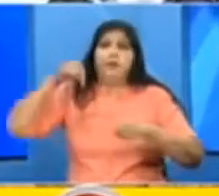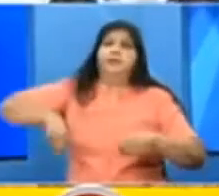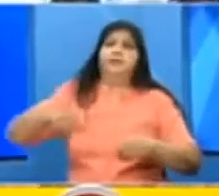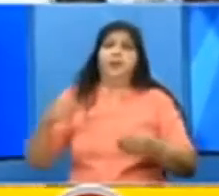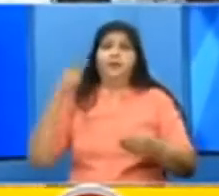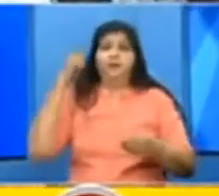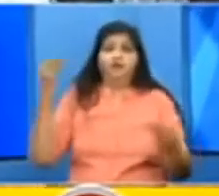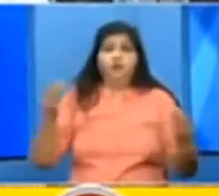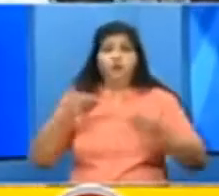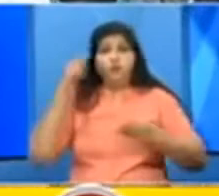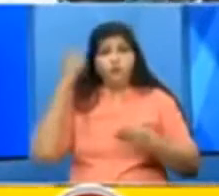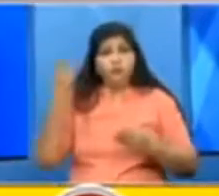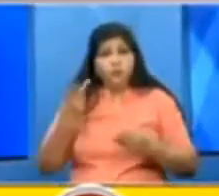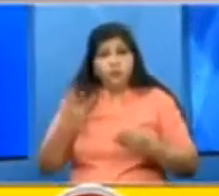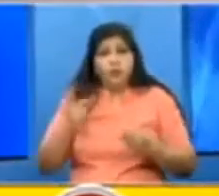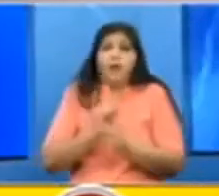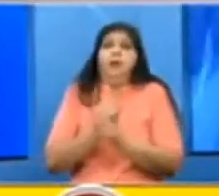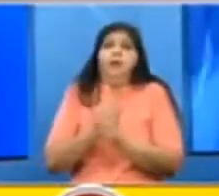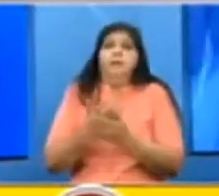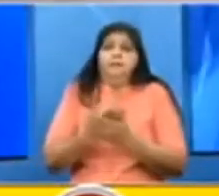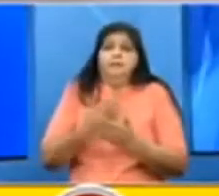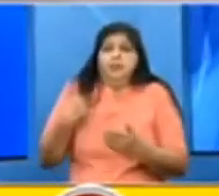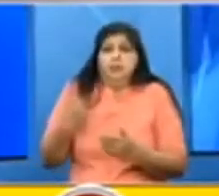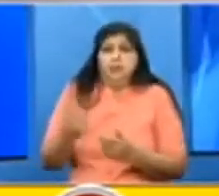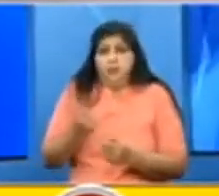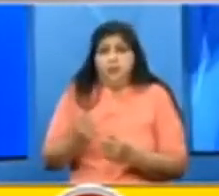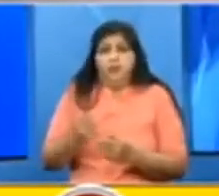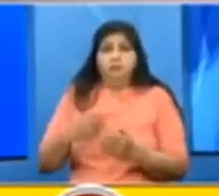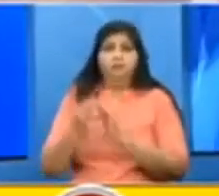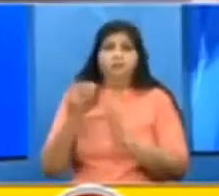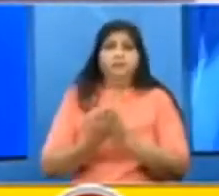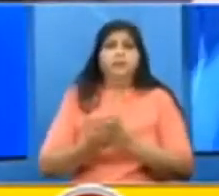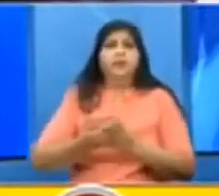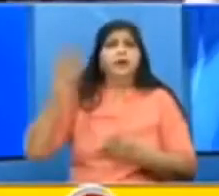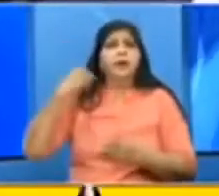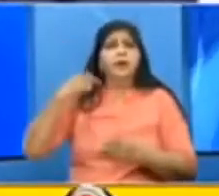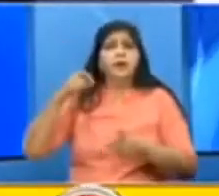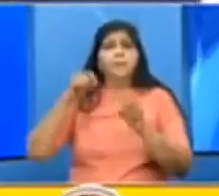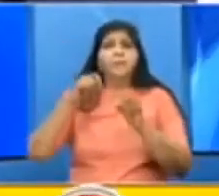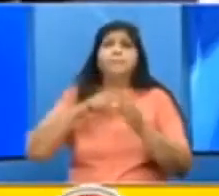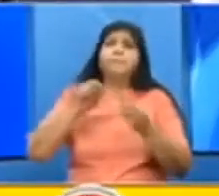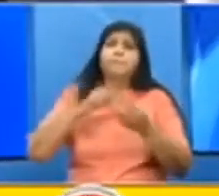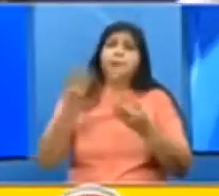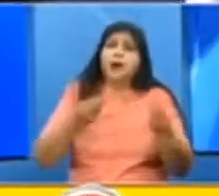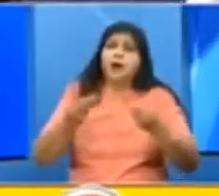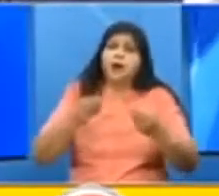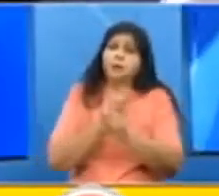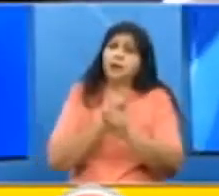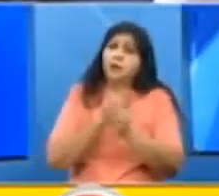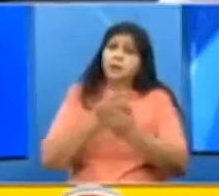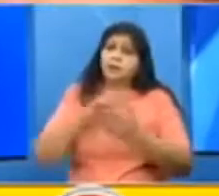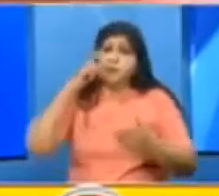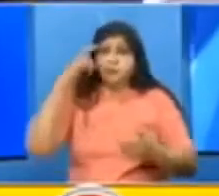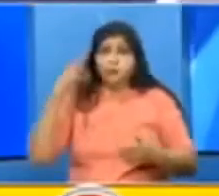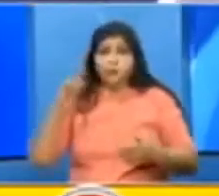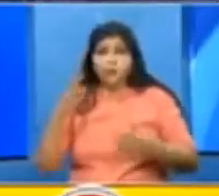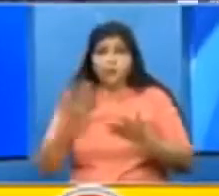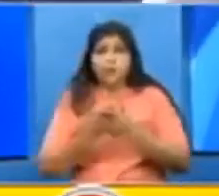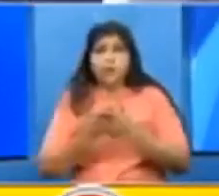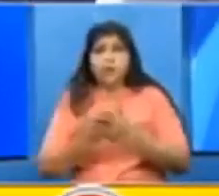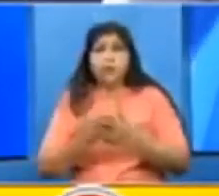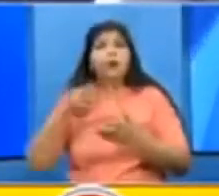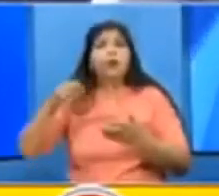कि बिहार के कुछ युवाओं को ही लीजिए। पहले सामान्य नौकरी करते थे। एक दिन उन्होंने तय किया कि वो